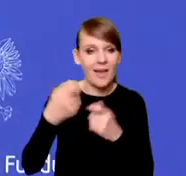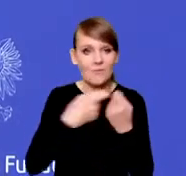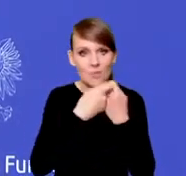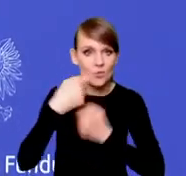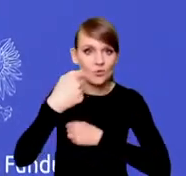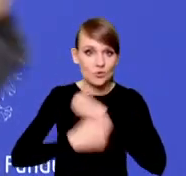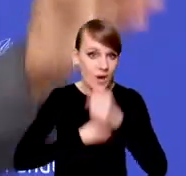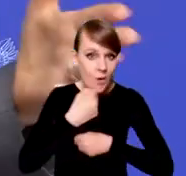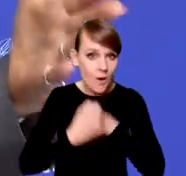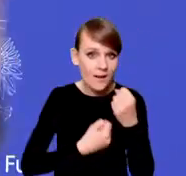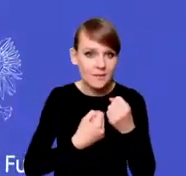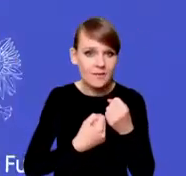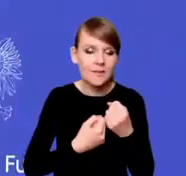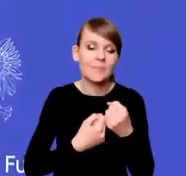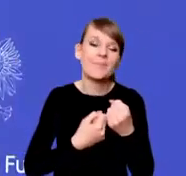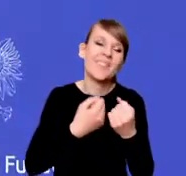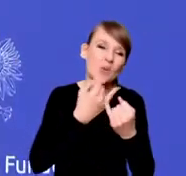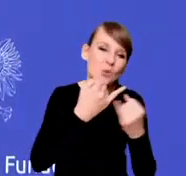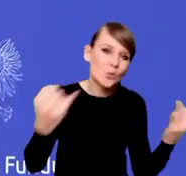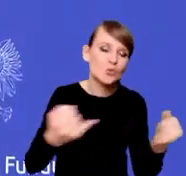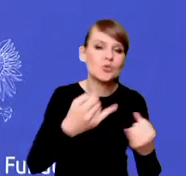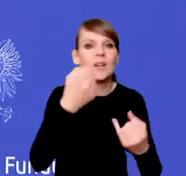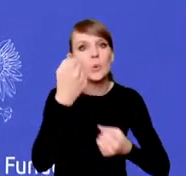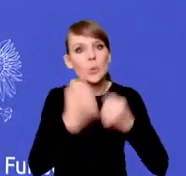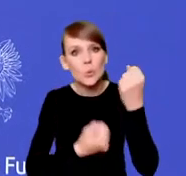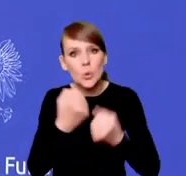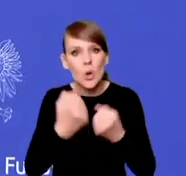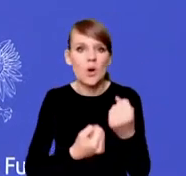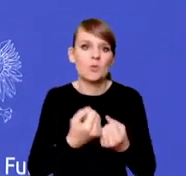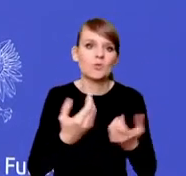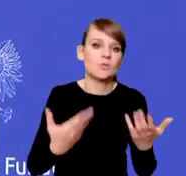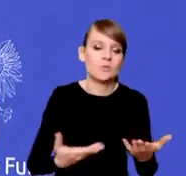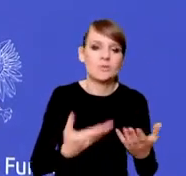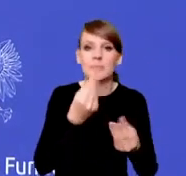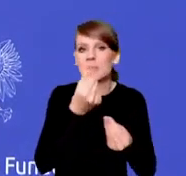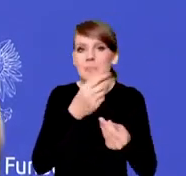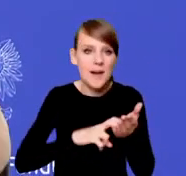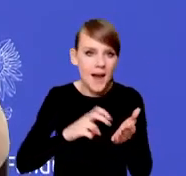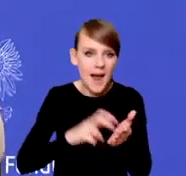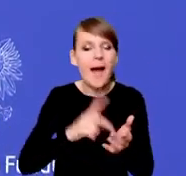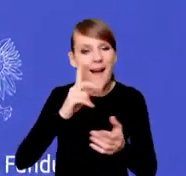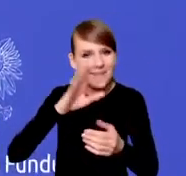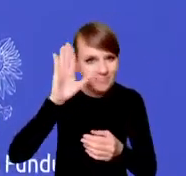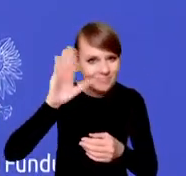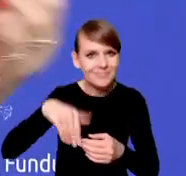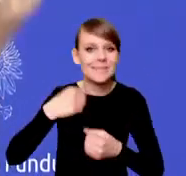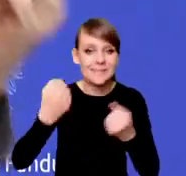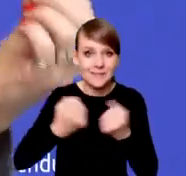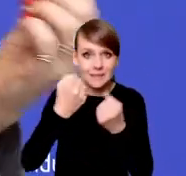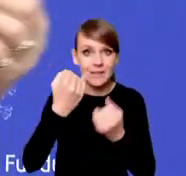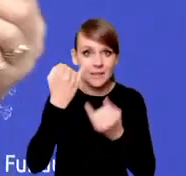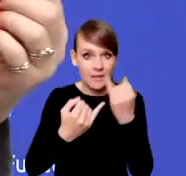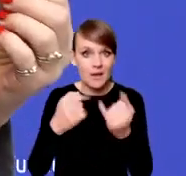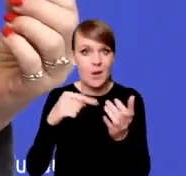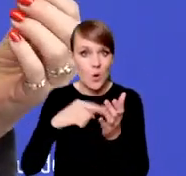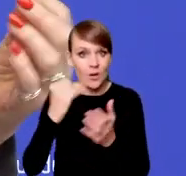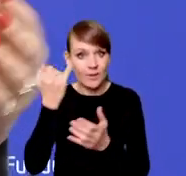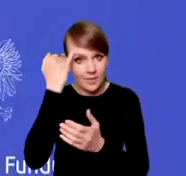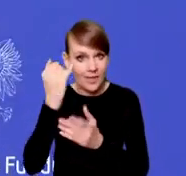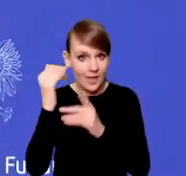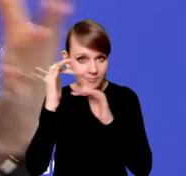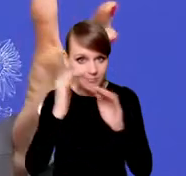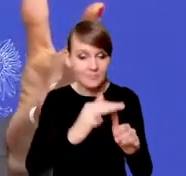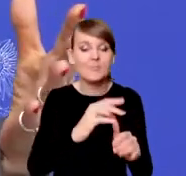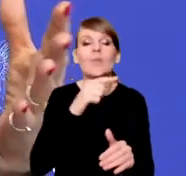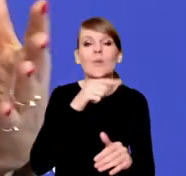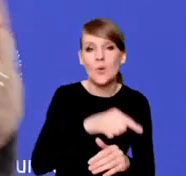pomimo trudności, pomimo braku finansów i tak dalej, to jednak jest nadzieja, nadzieja, że właśnie ten duch społecznej odpowiedzialności